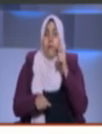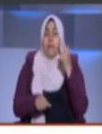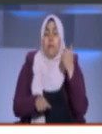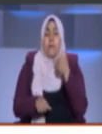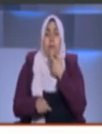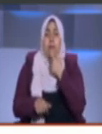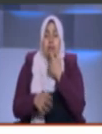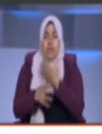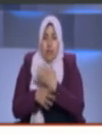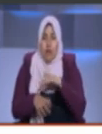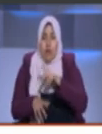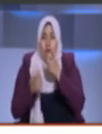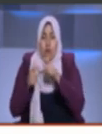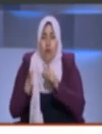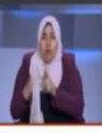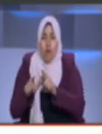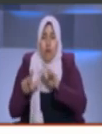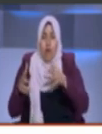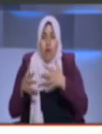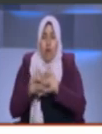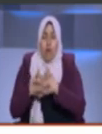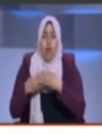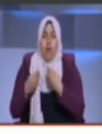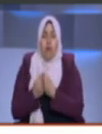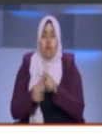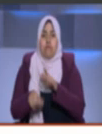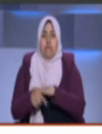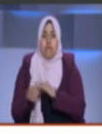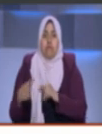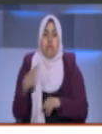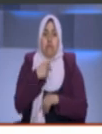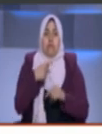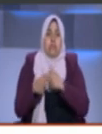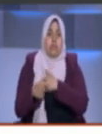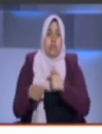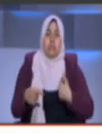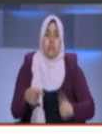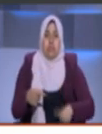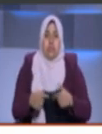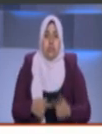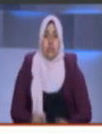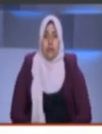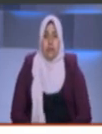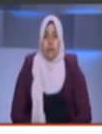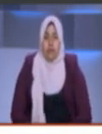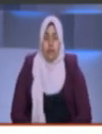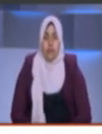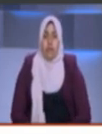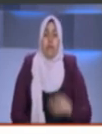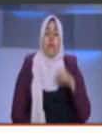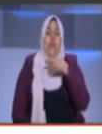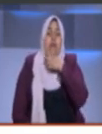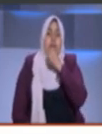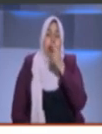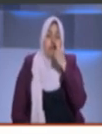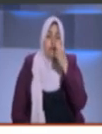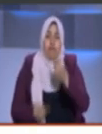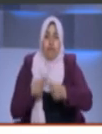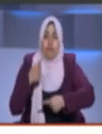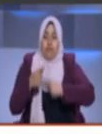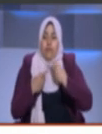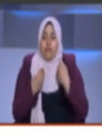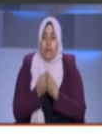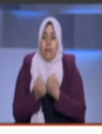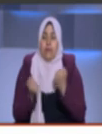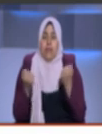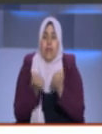الأمريكية كلتاهما توجه مثل هذه الاتهامات لبكين؟ فرنسا كالعادة بتحاول في